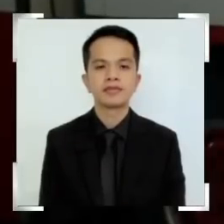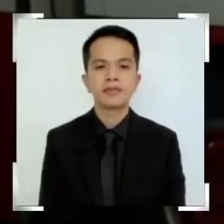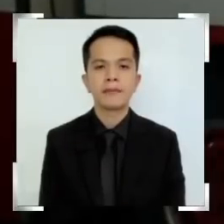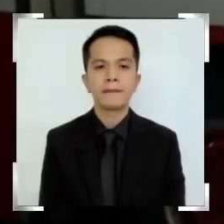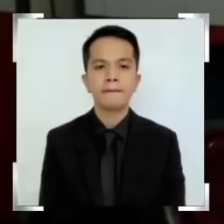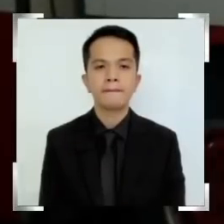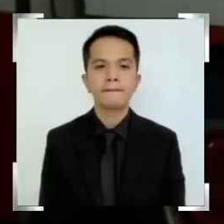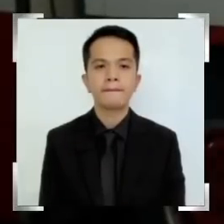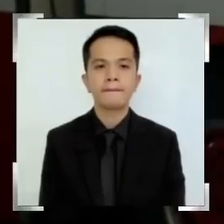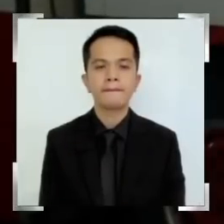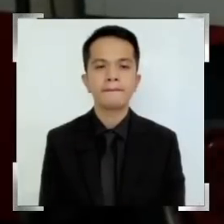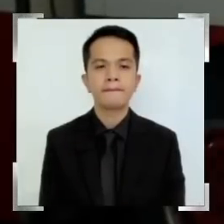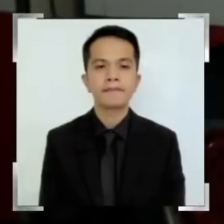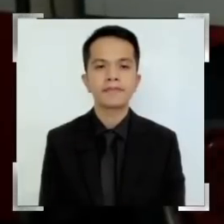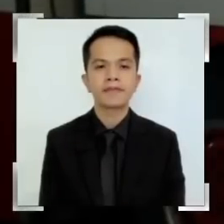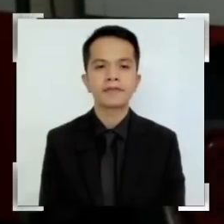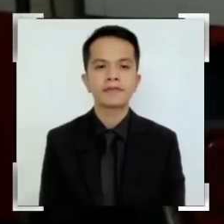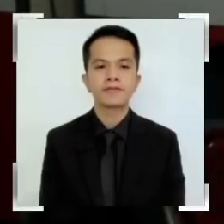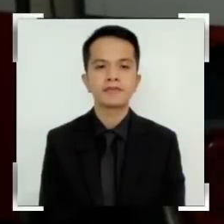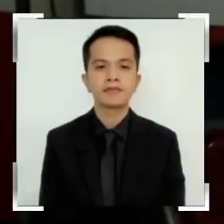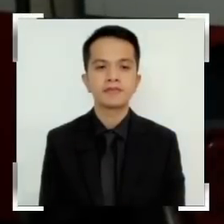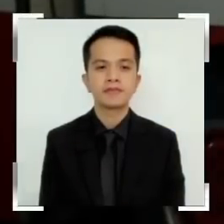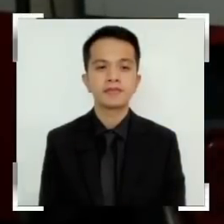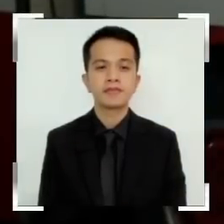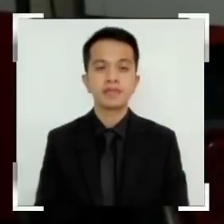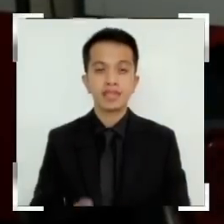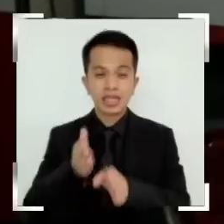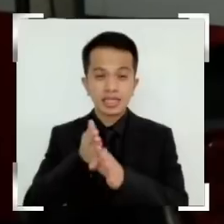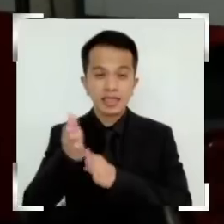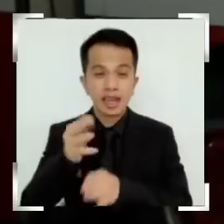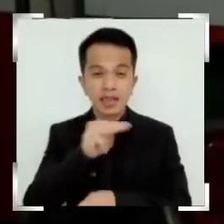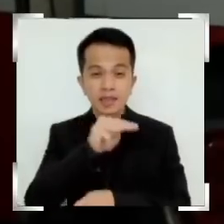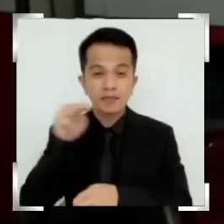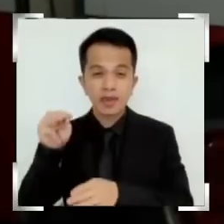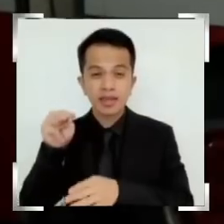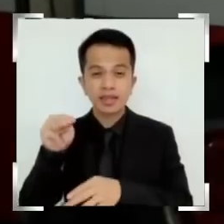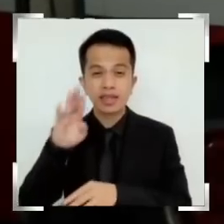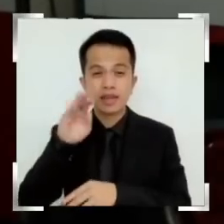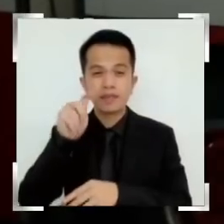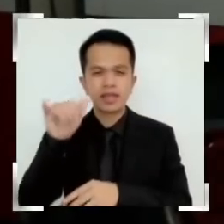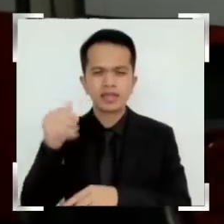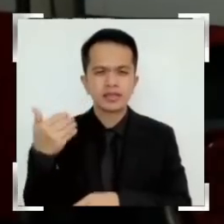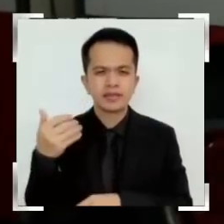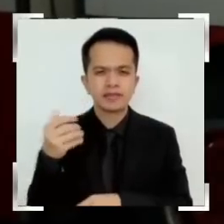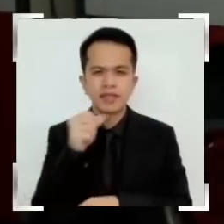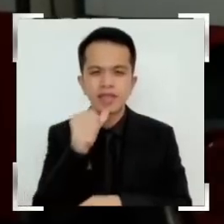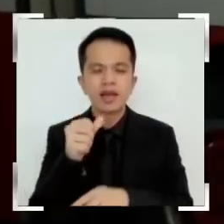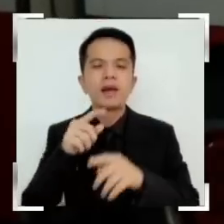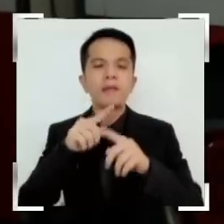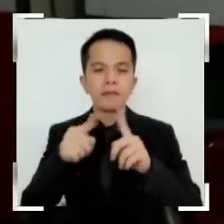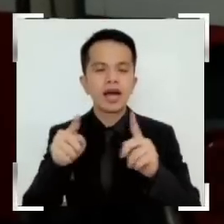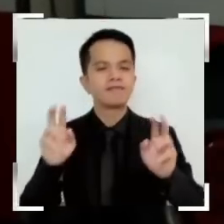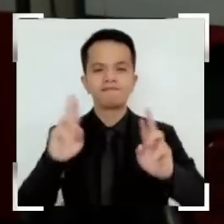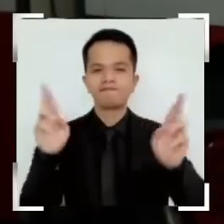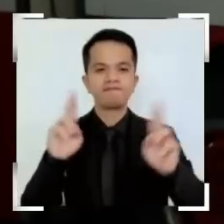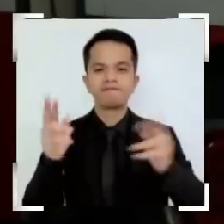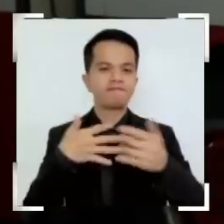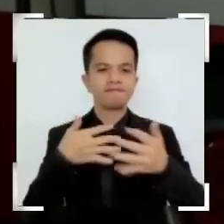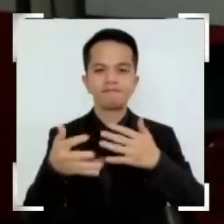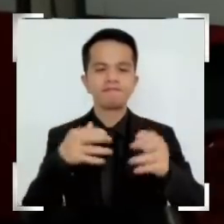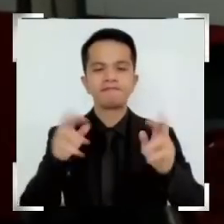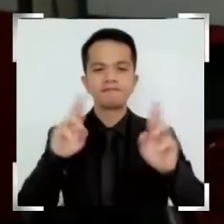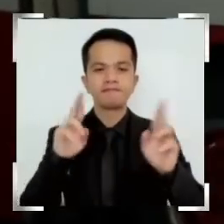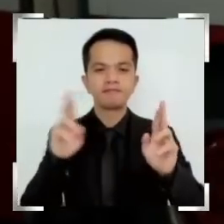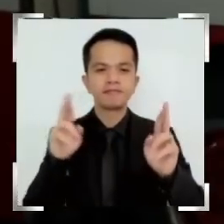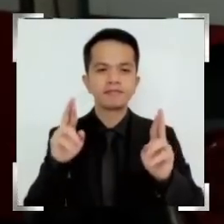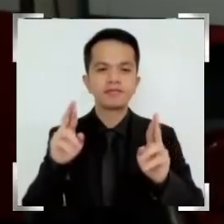Igan, bagamat hindi direktang tatama sa Metro Manila, naghanda ang ilang LGU sa pagpasok ng Super Typhoon Betty sa Philippine Area